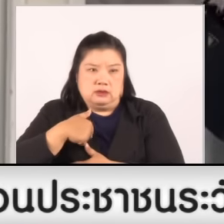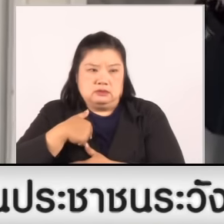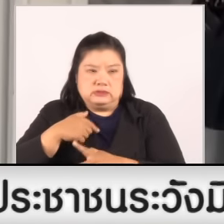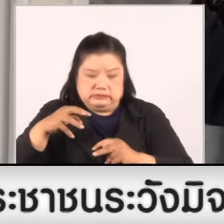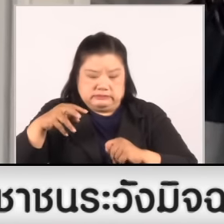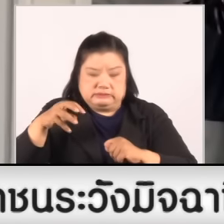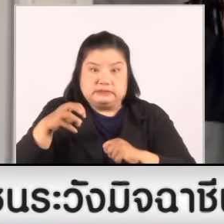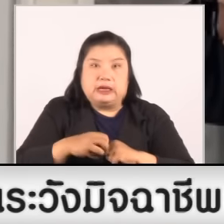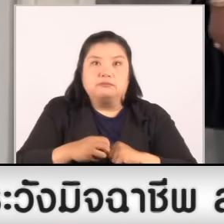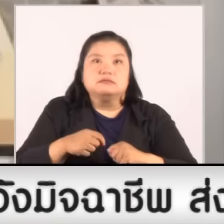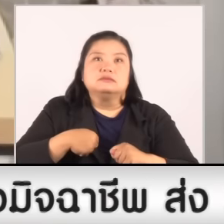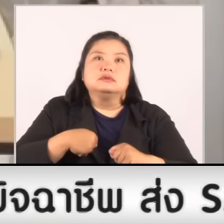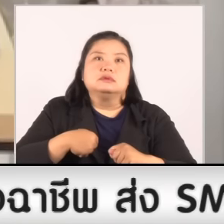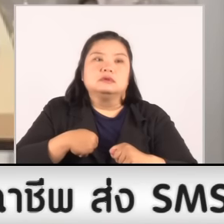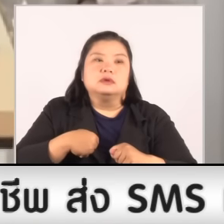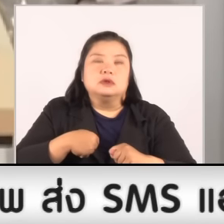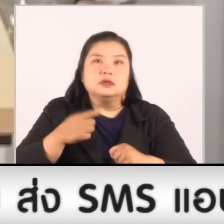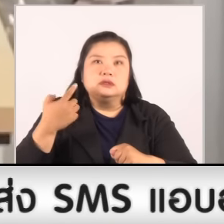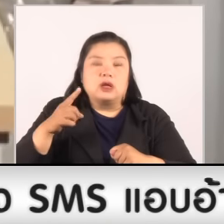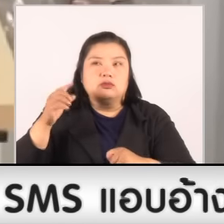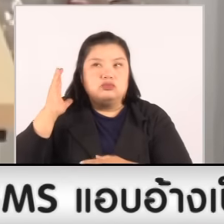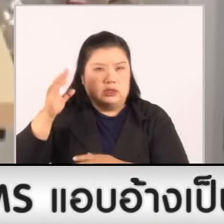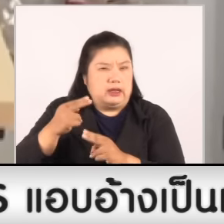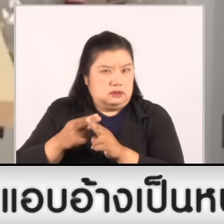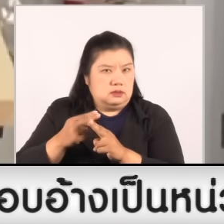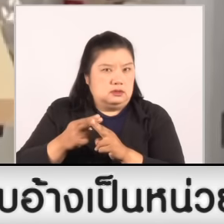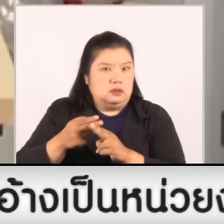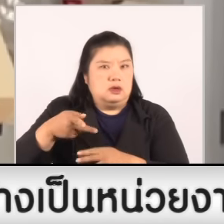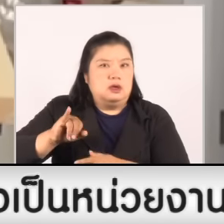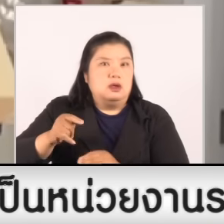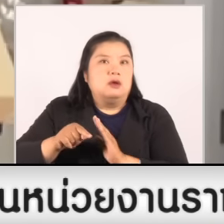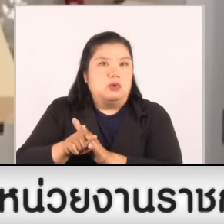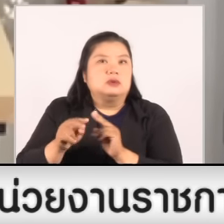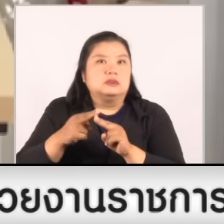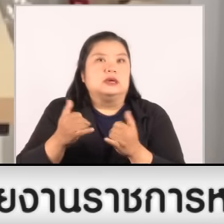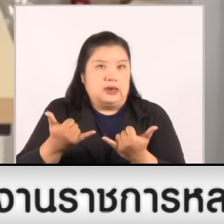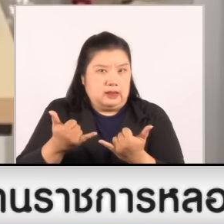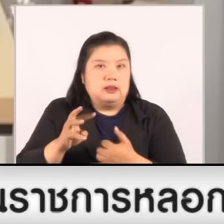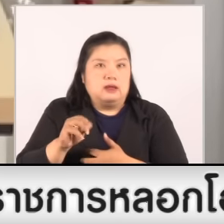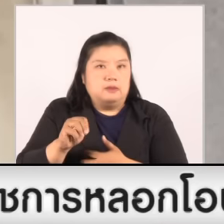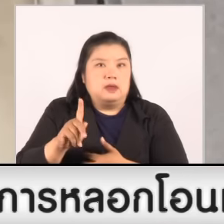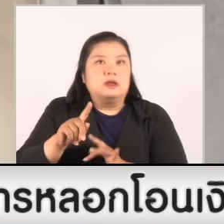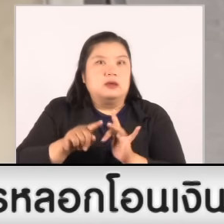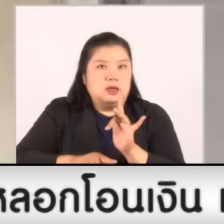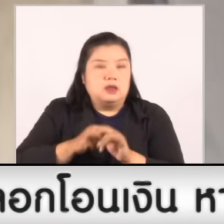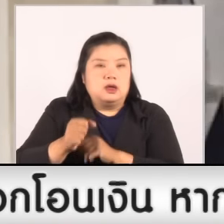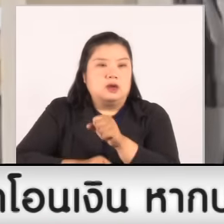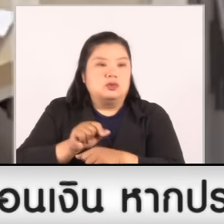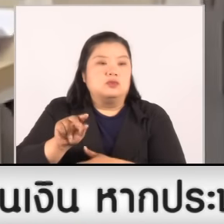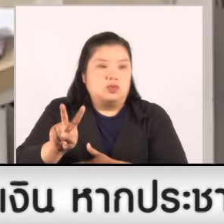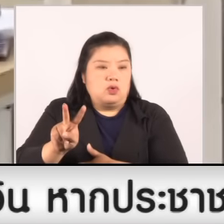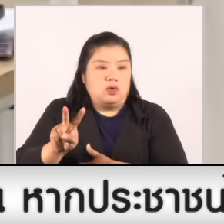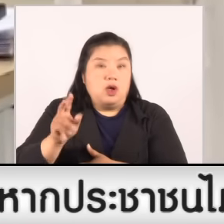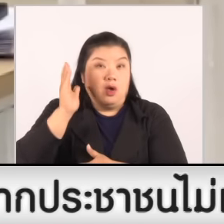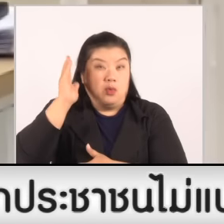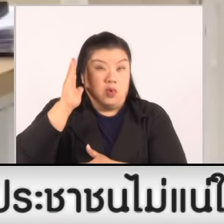สียงเรียงนามคนก่อเหตุนะคนก่อเหตุชื่อว่านายกิตติพจน์ชื่อเล่นว่ามิกกี้อายุ22ปีเป็นหนุ่มลูก